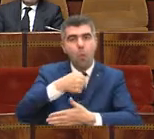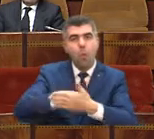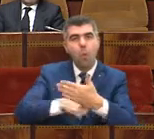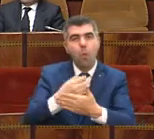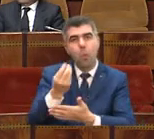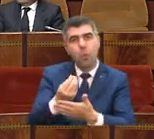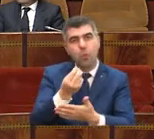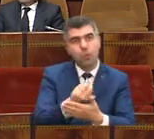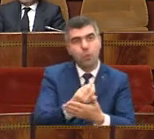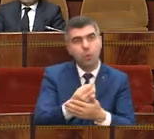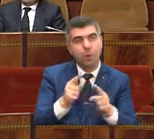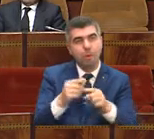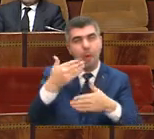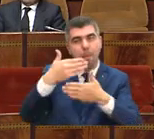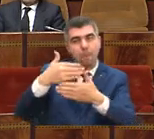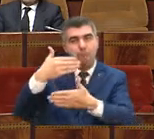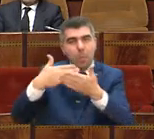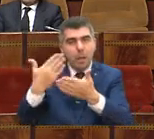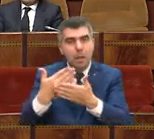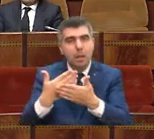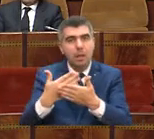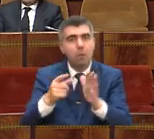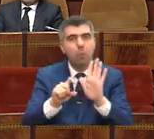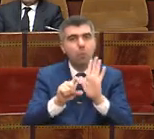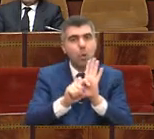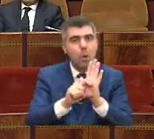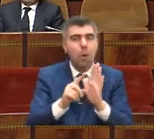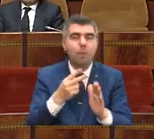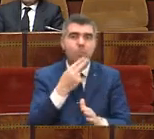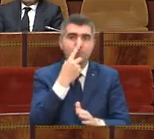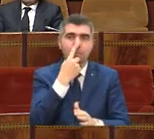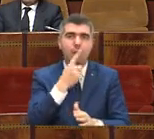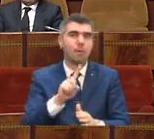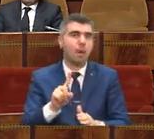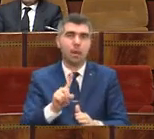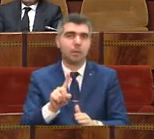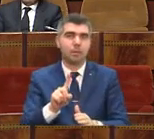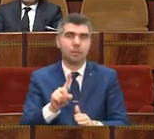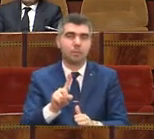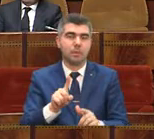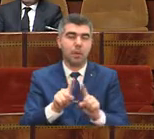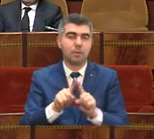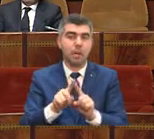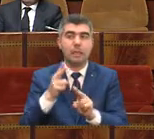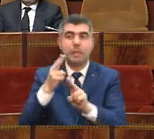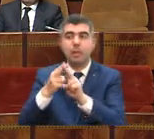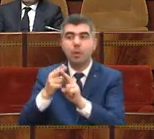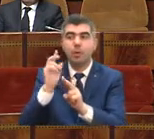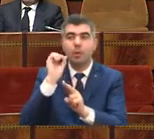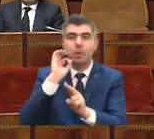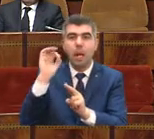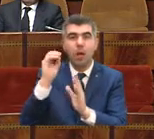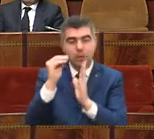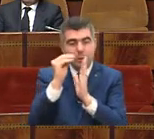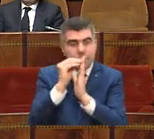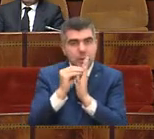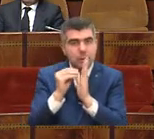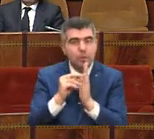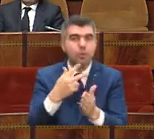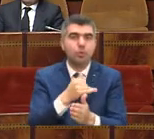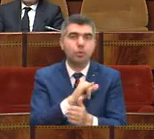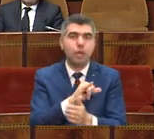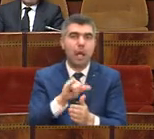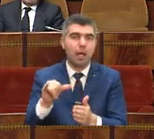نتاعو بيبنيو ولا بيديروا مشروع تيتحرموا، تيقول لهم القياد لا انتم ما مسجلينش، وهما جايين تما اباء عن